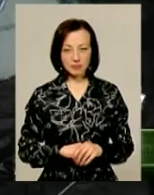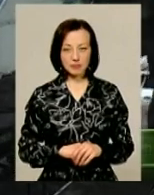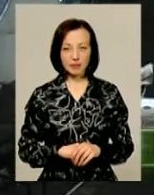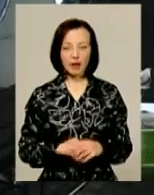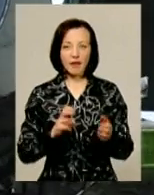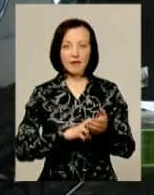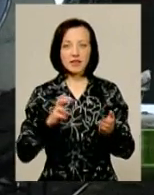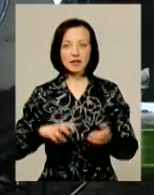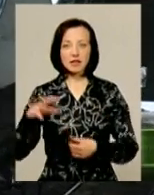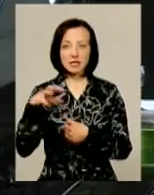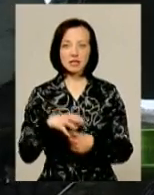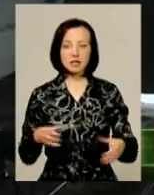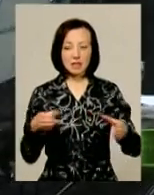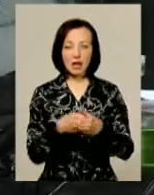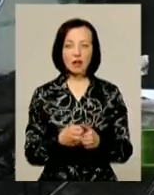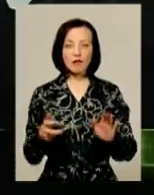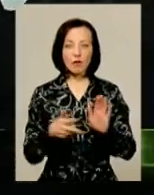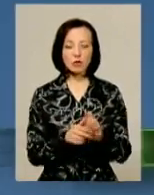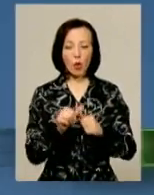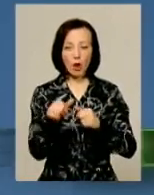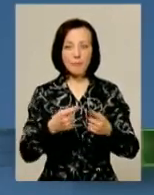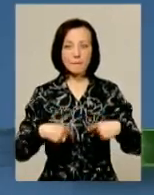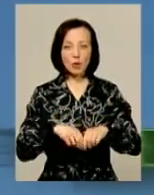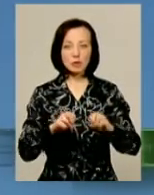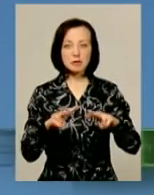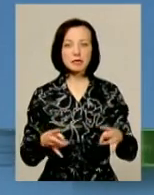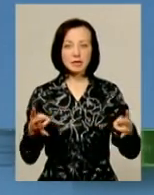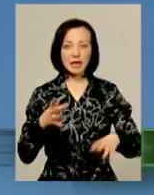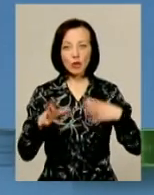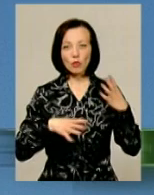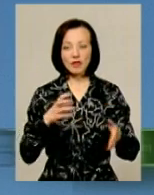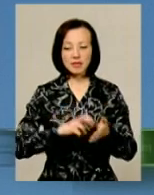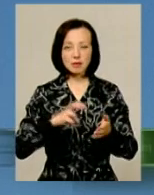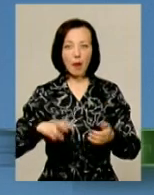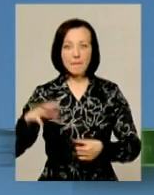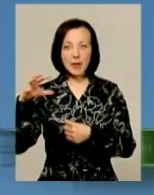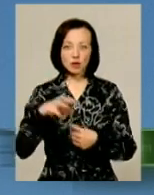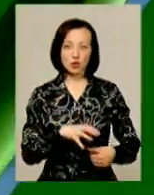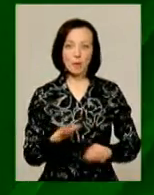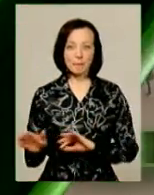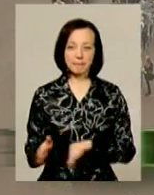Висадка десанту. Особовий склад 8-го окремого полку спецпризначення тренувався у стрибках з парашутом.